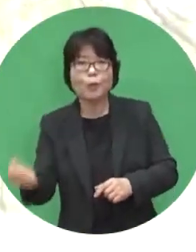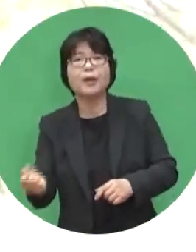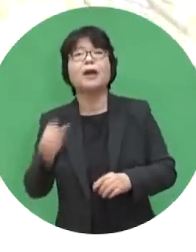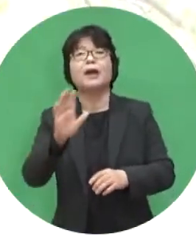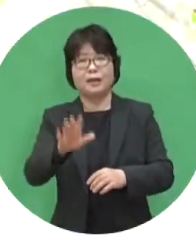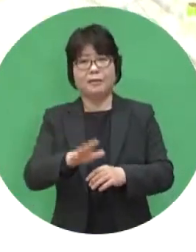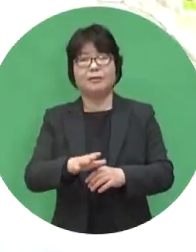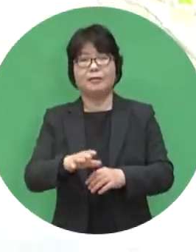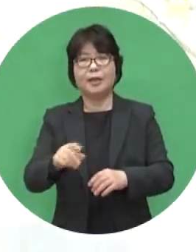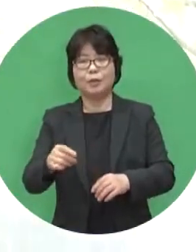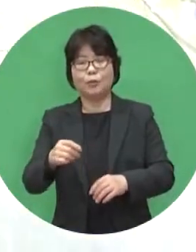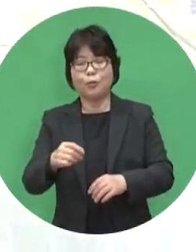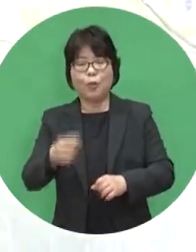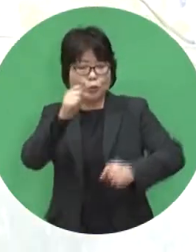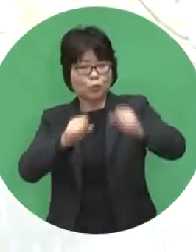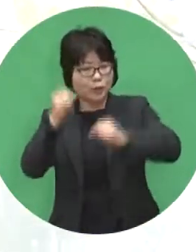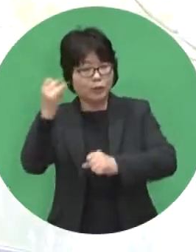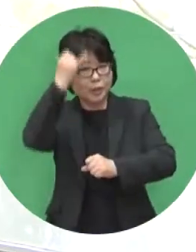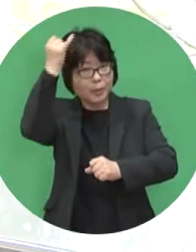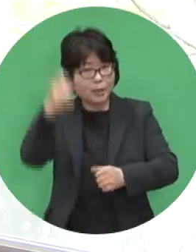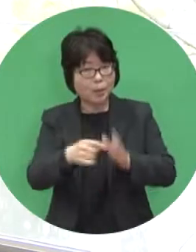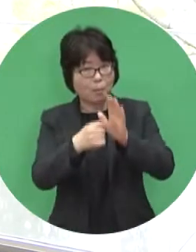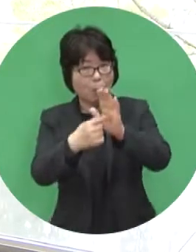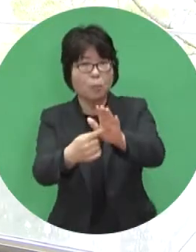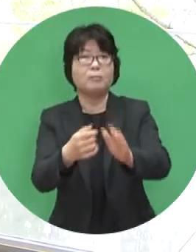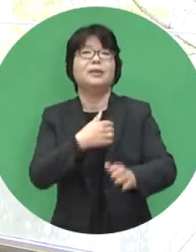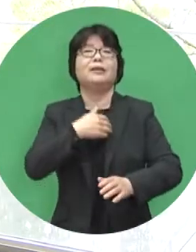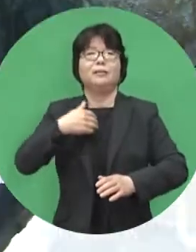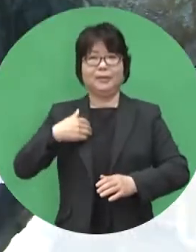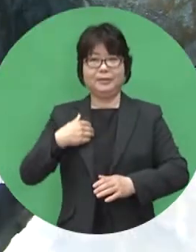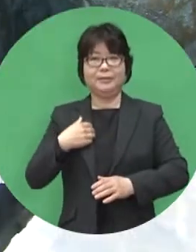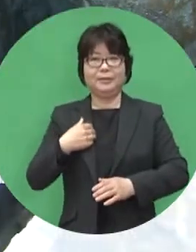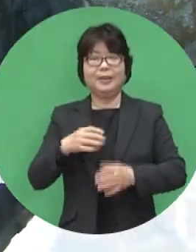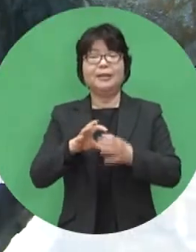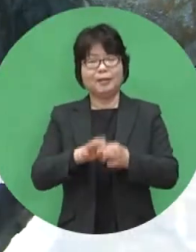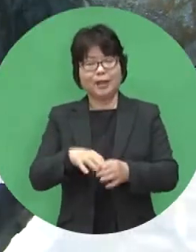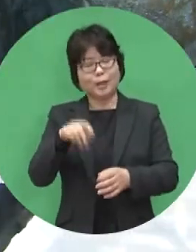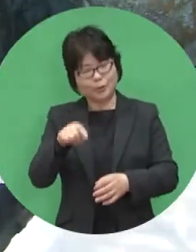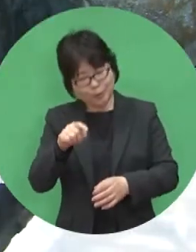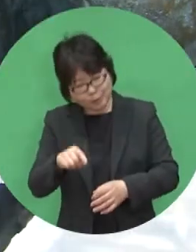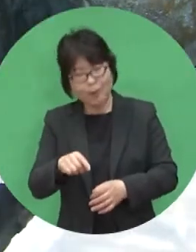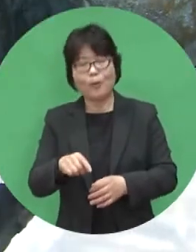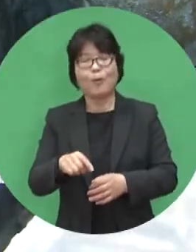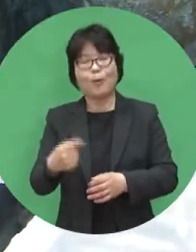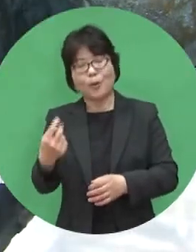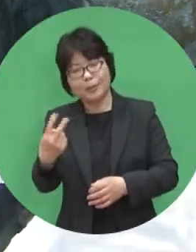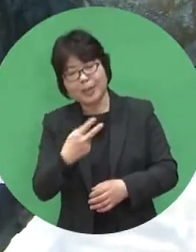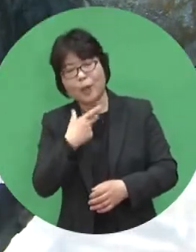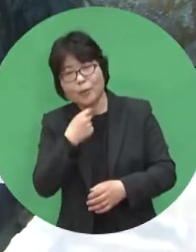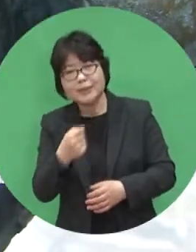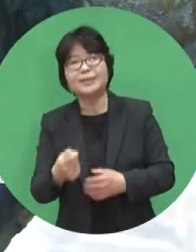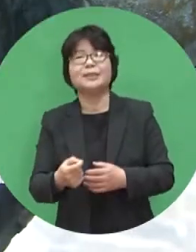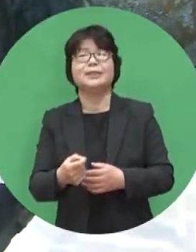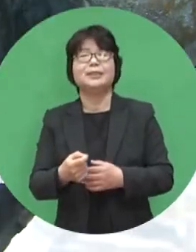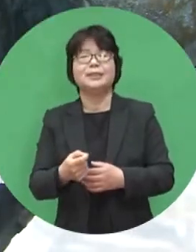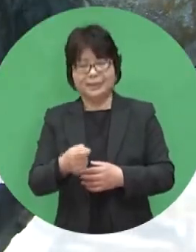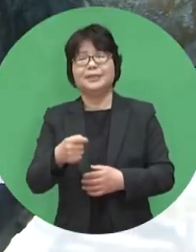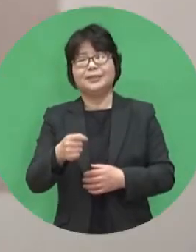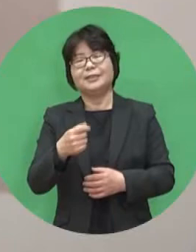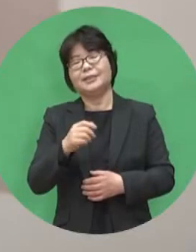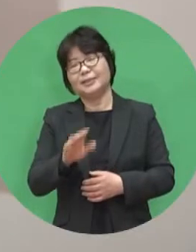して、そしてその躍動感というのが生まれておりますので、そのあたりもぜひ見ていただきたいポイントですね。